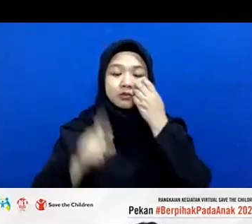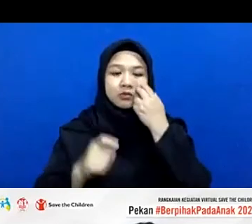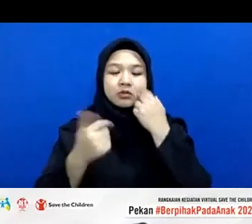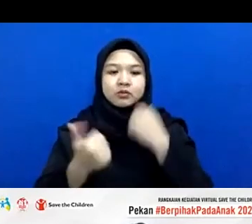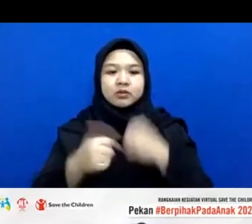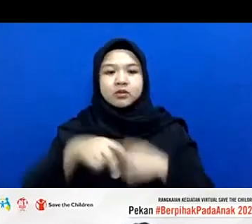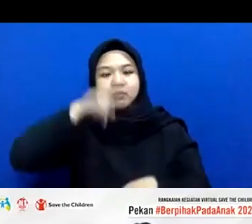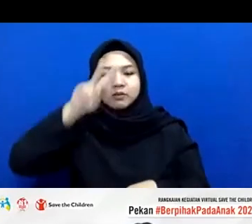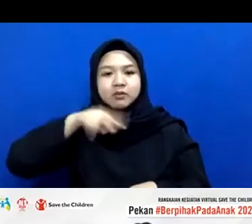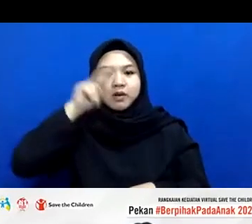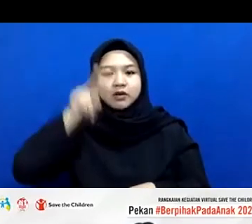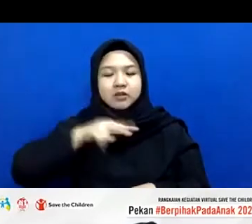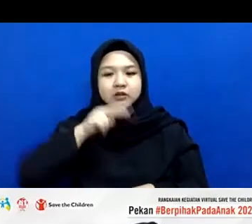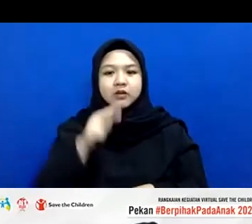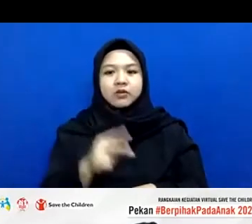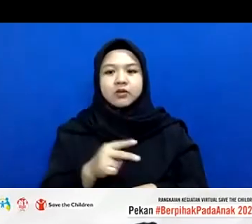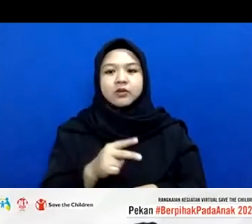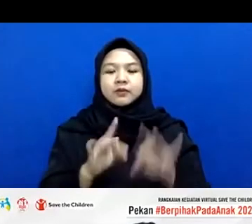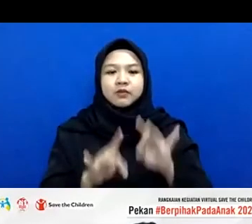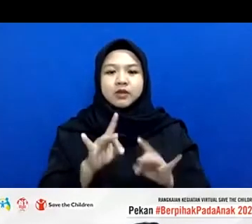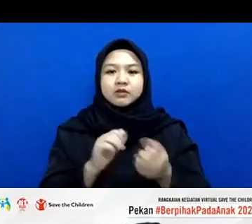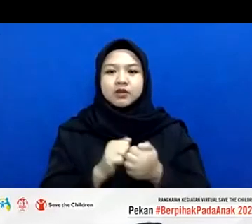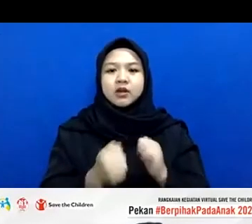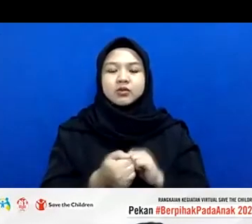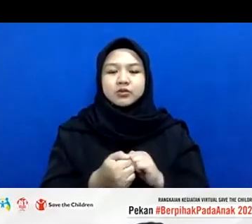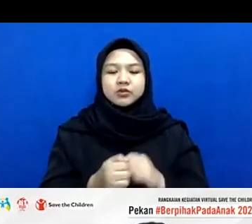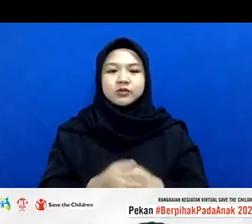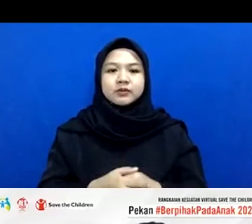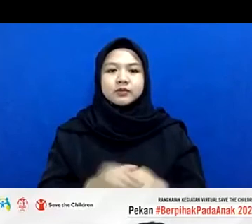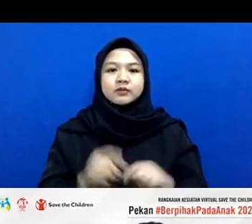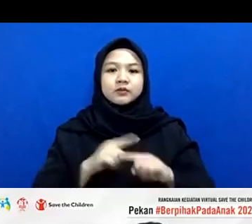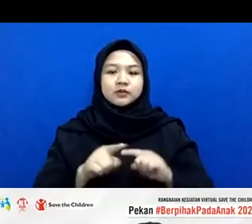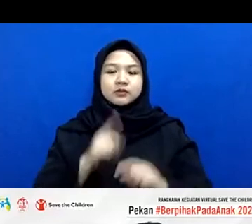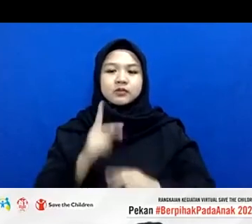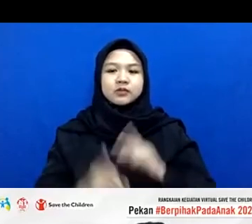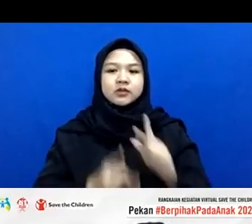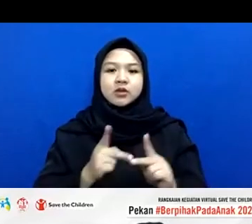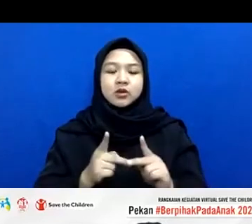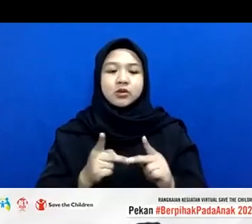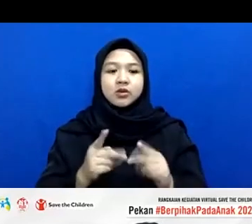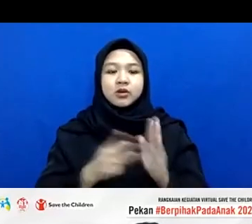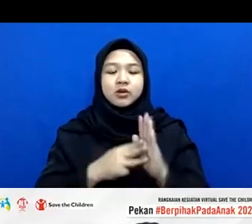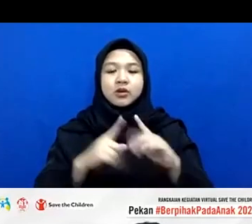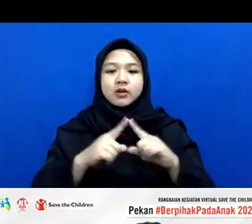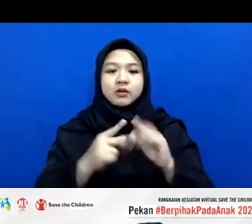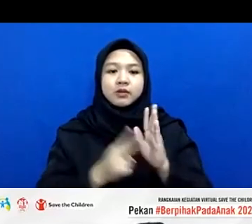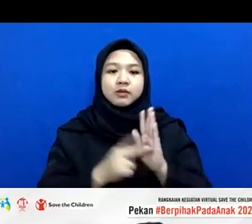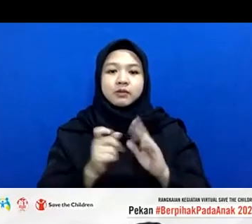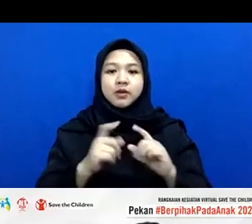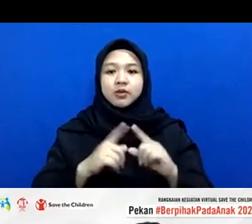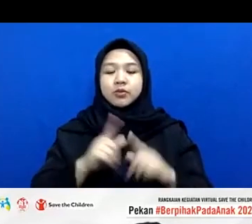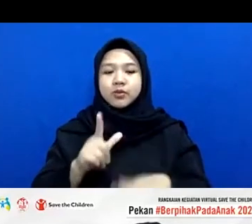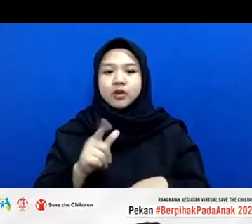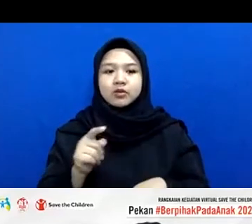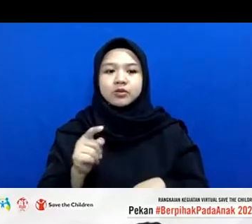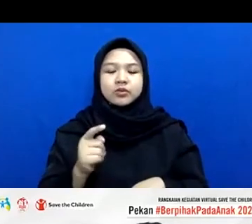memantau tahapan manajemen kasus itu dilaksanakan. Tapi kalau seandainya manual ya Bapak Tenggur jelas, karena harus